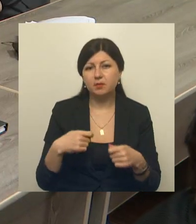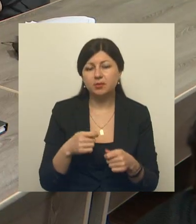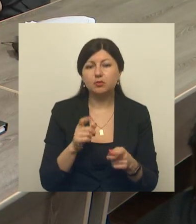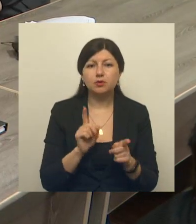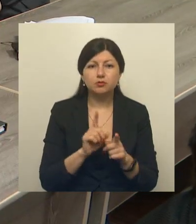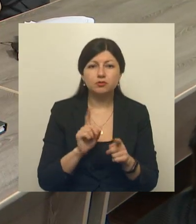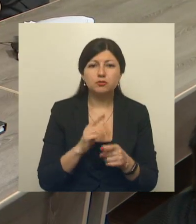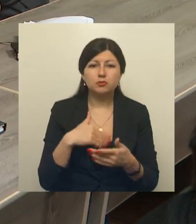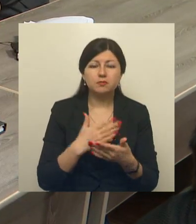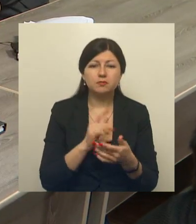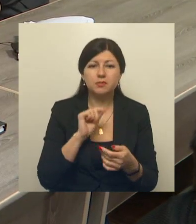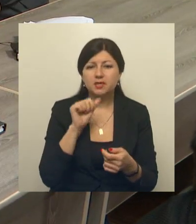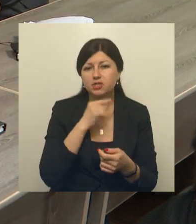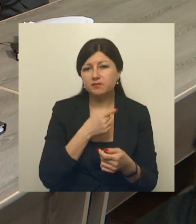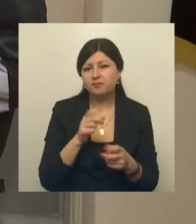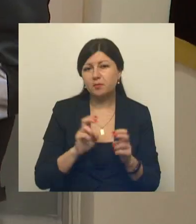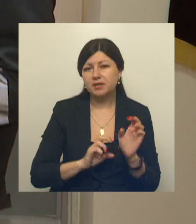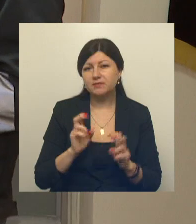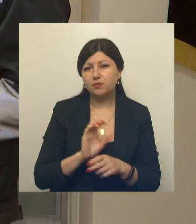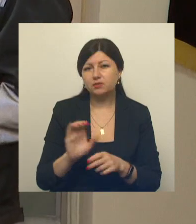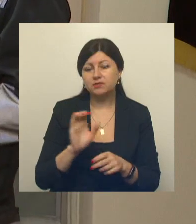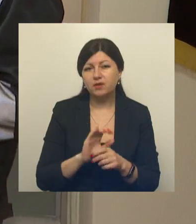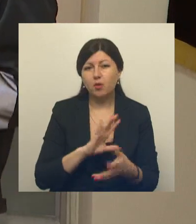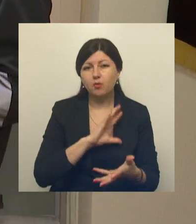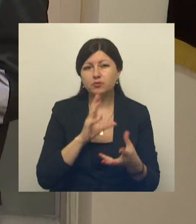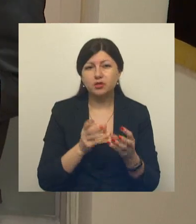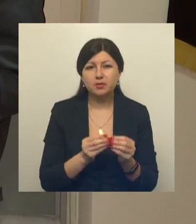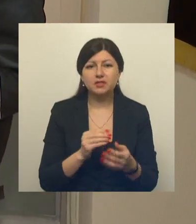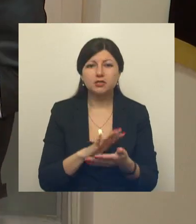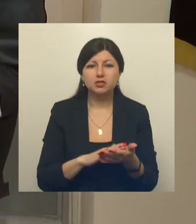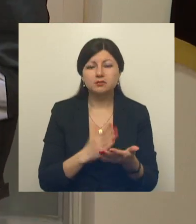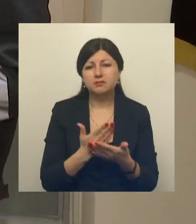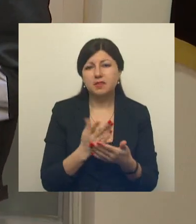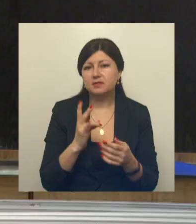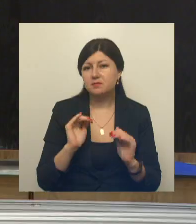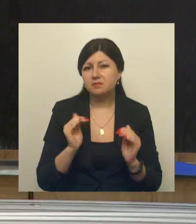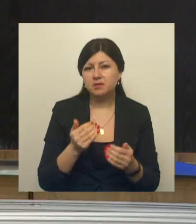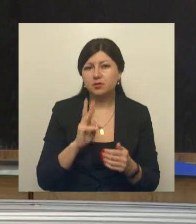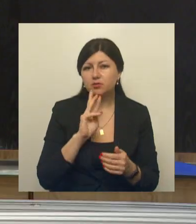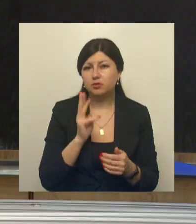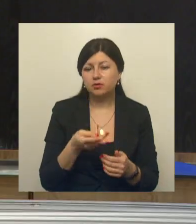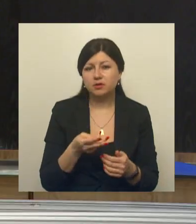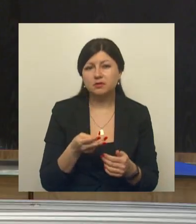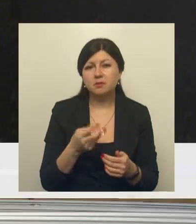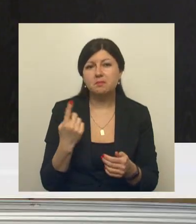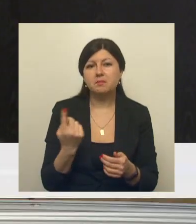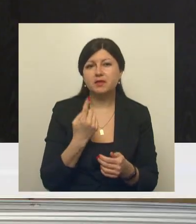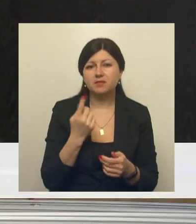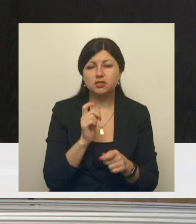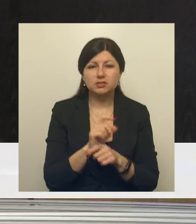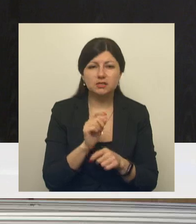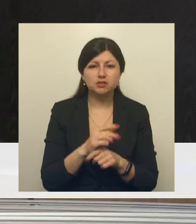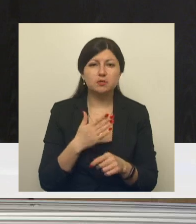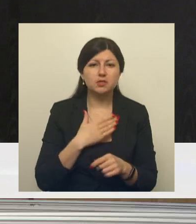сотрудников инструментам бережливого производства. Общая продолжительность программы на предприятии составит не менее 3 лет. Первейшая задача перед